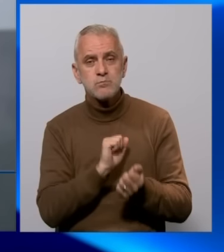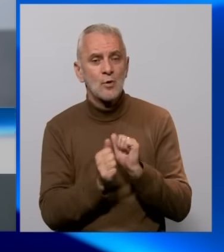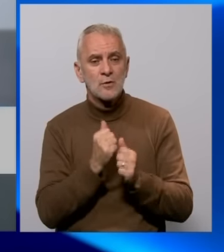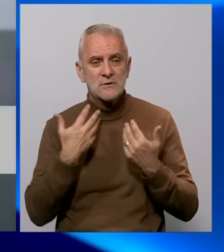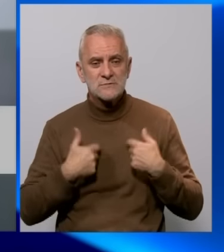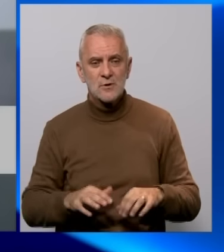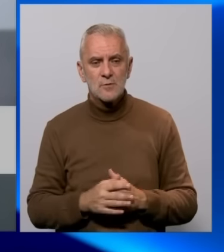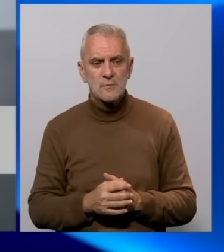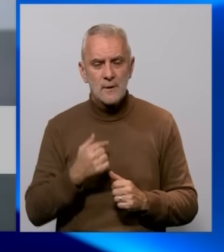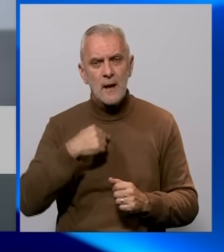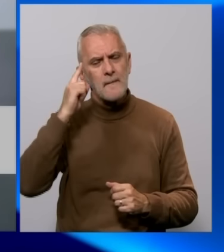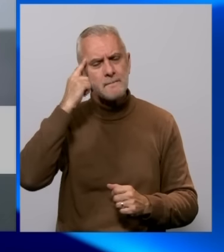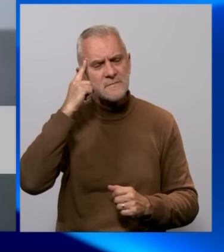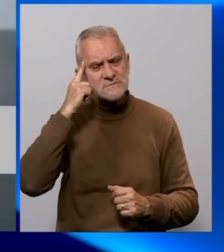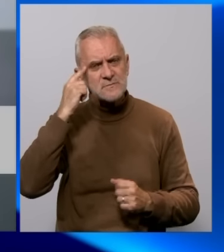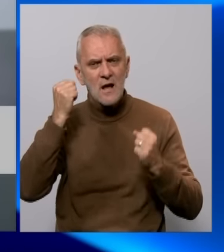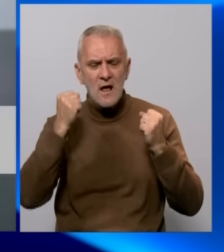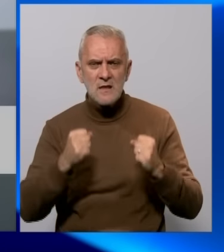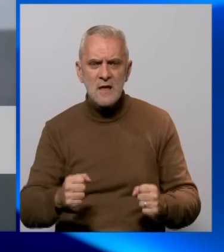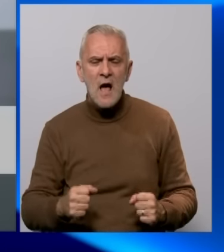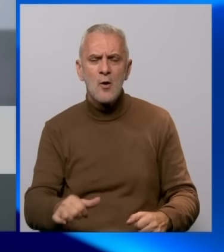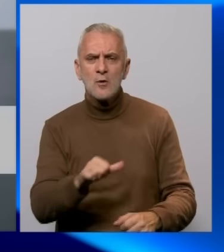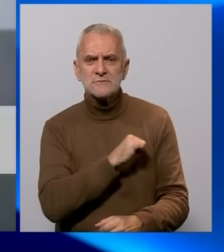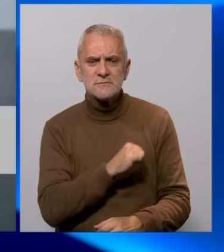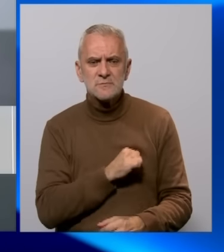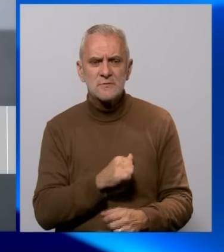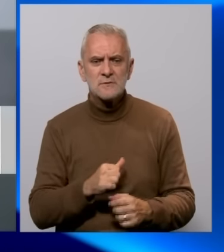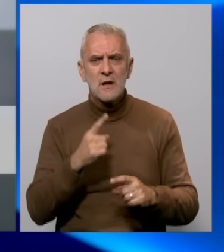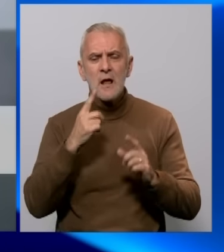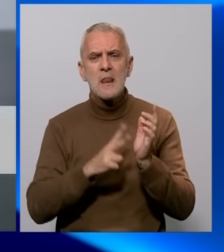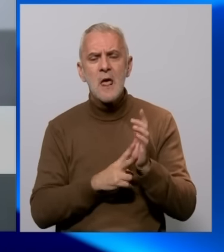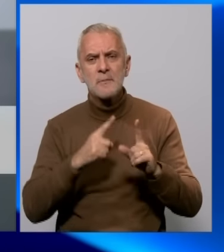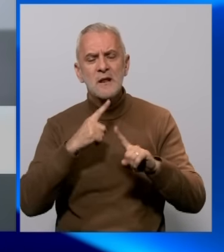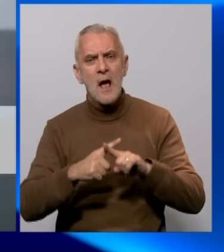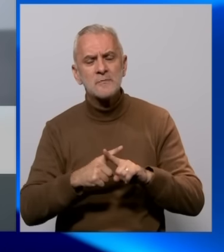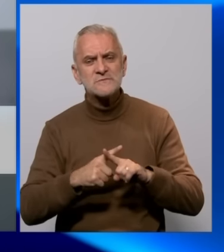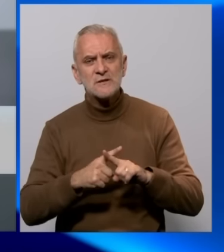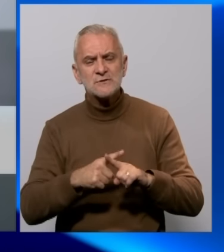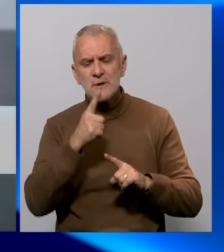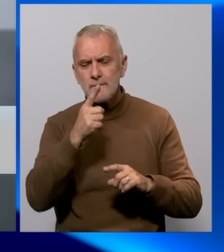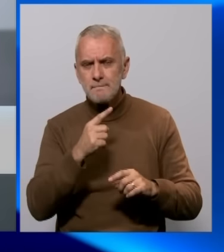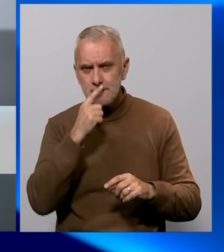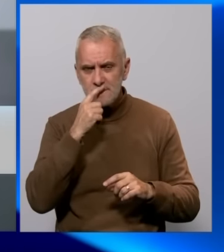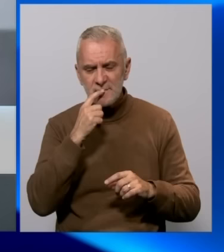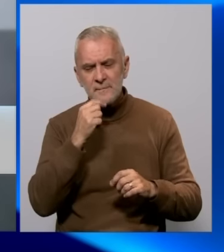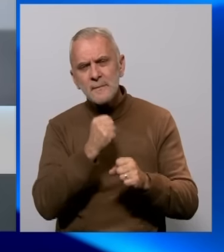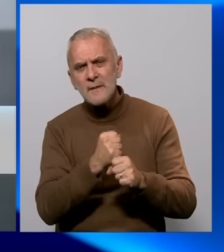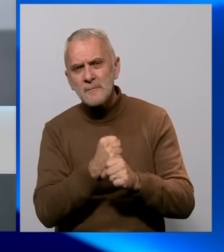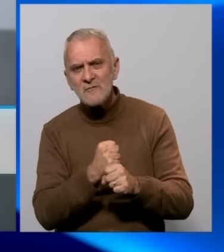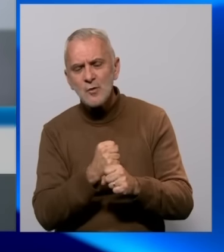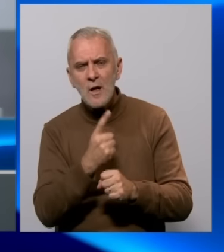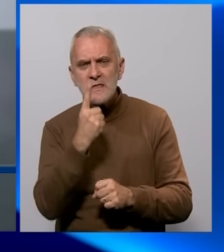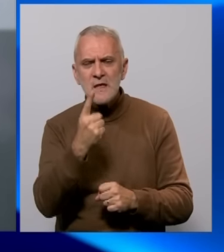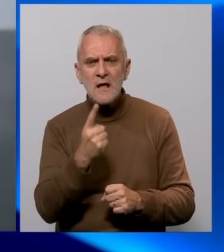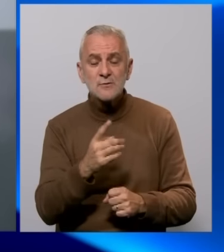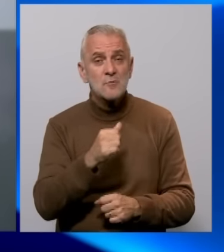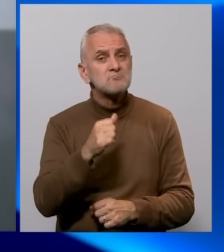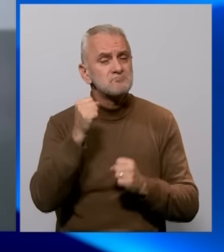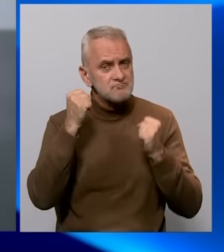Mislim da je iznimno zanimljiva po tome što je Nermin Hamzagić konceptualno napravio tako jednu vrlo,